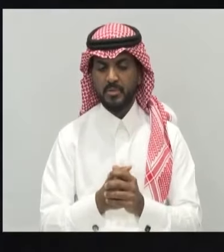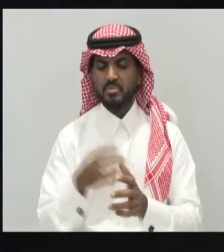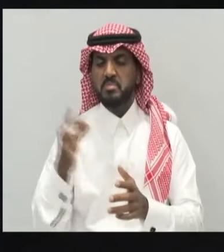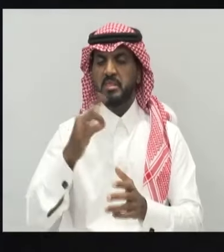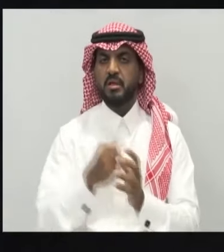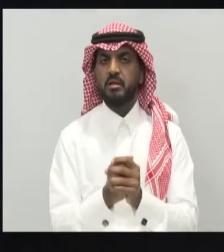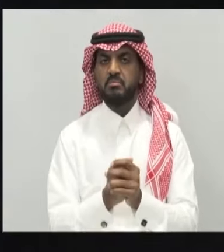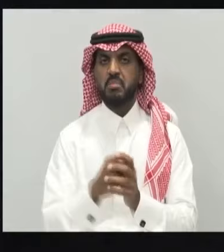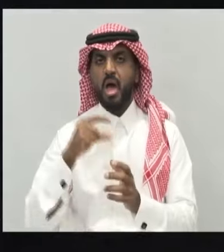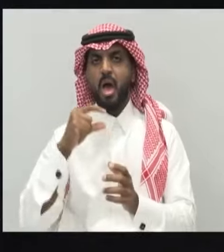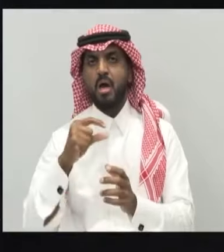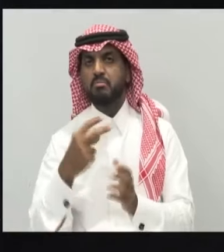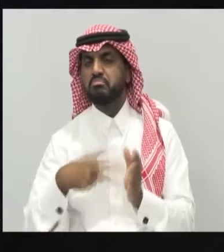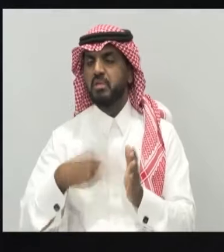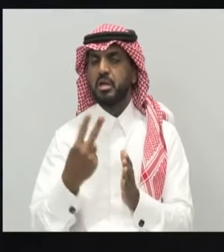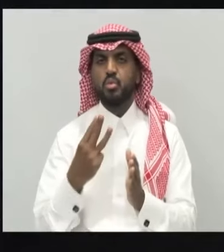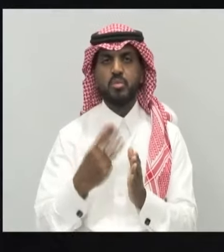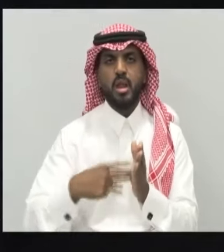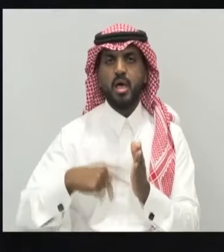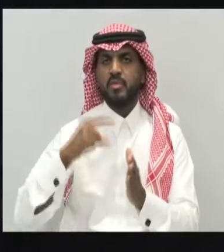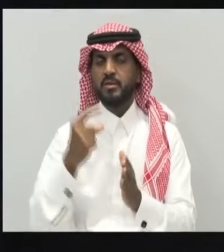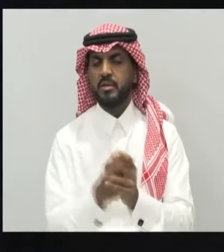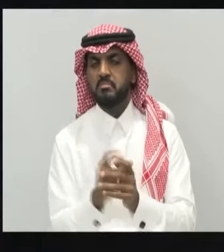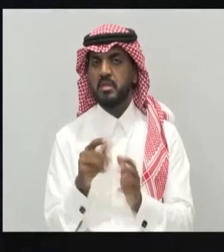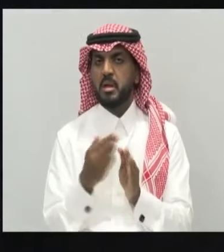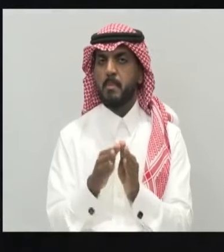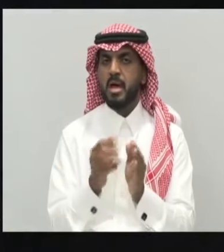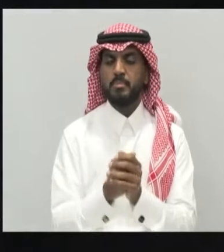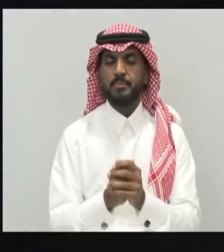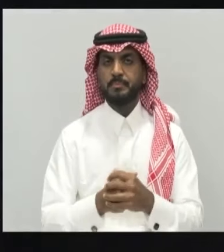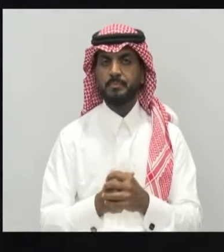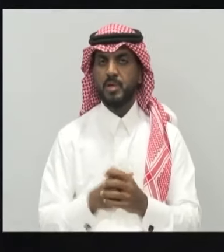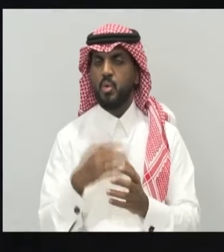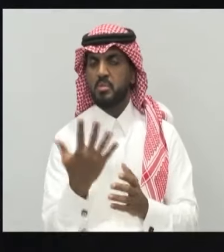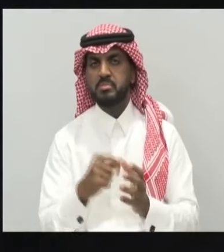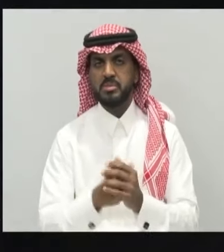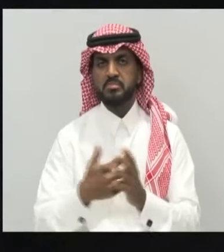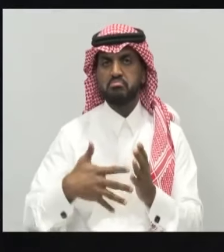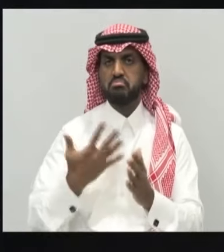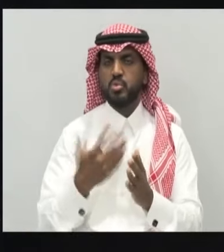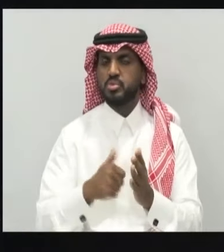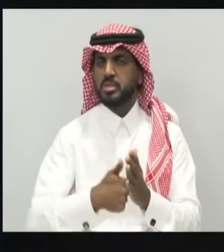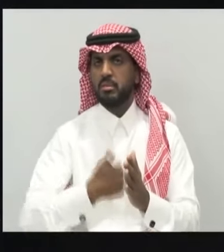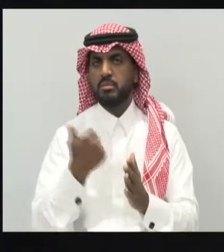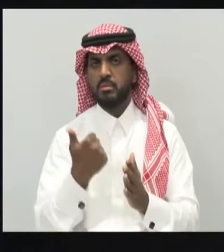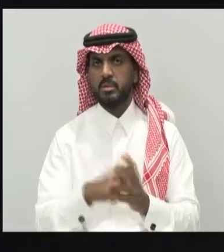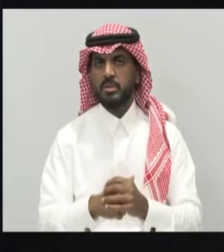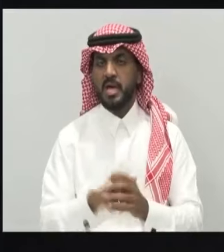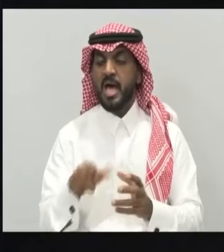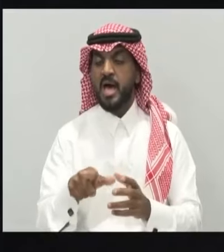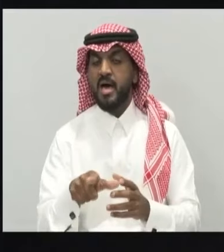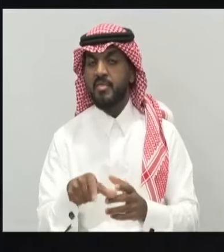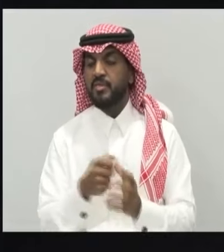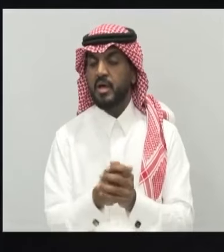عرضين او ثلا ثلاث مرات مثل عرض الباب او اربع مرات او خمس مرات بينما هذا المتسابق